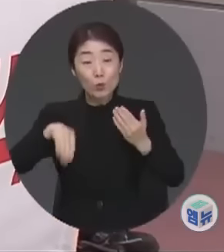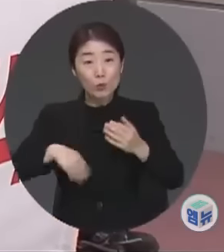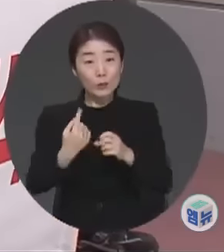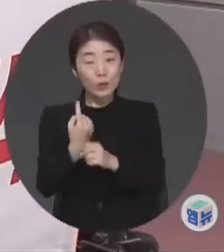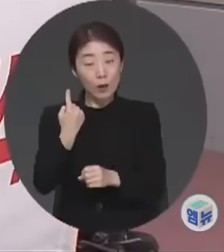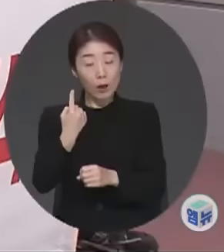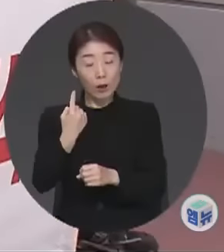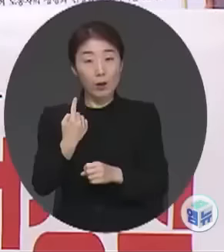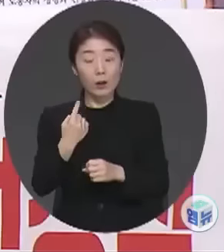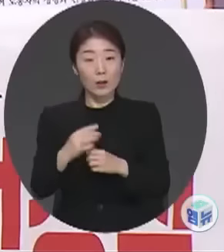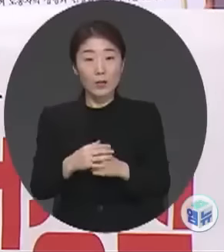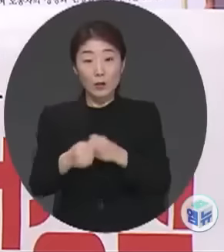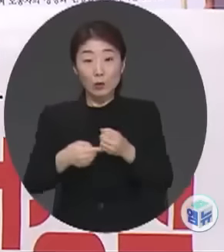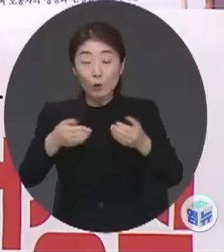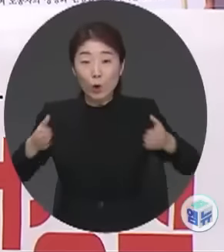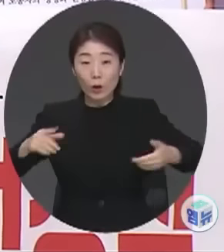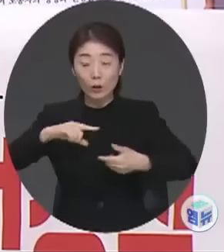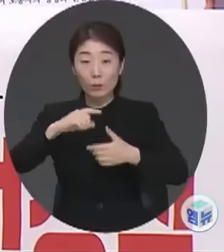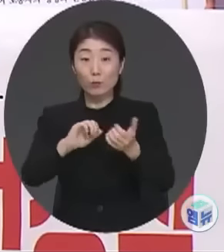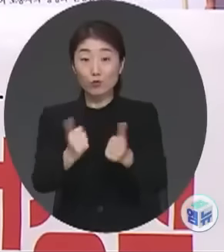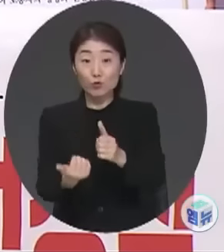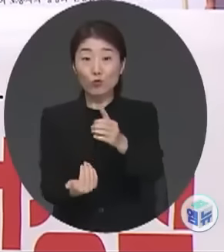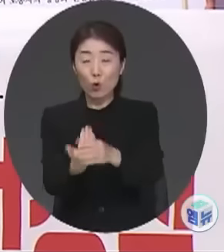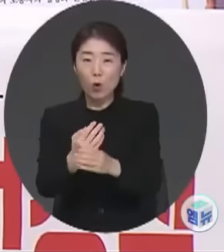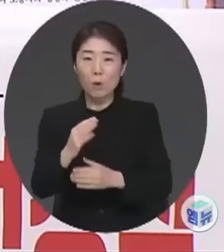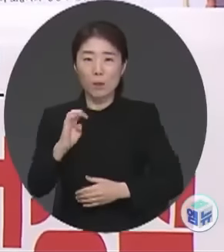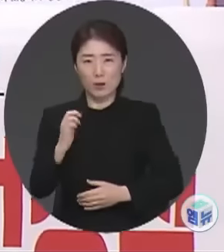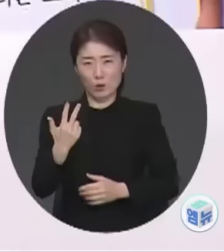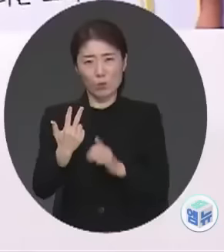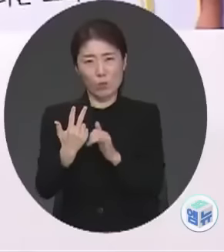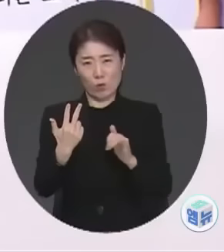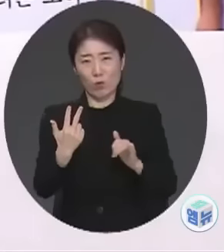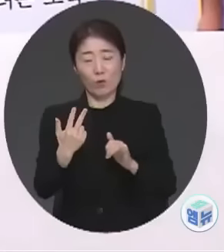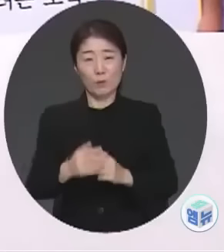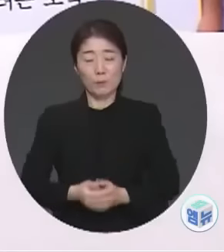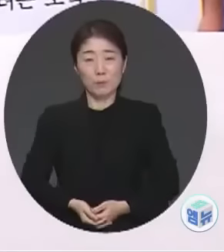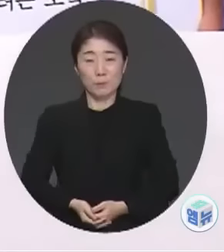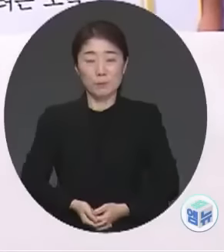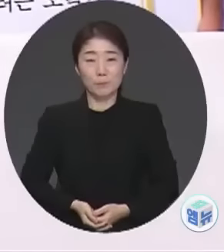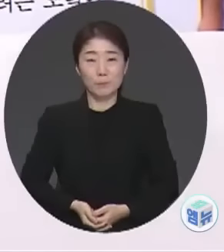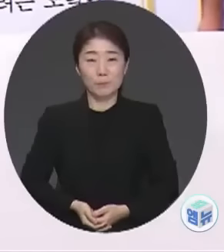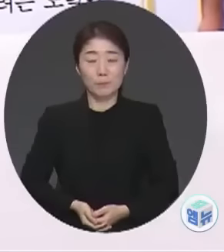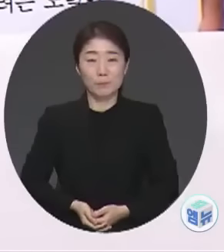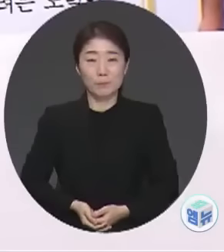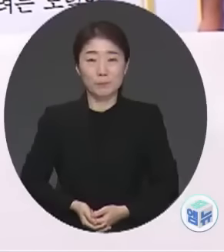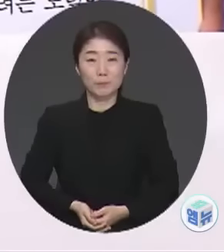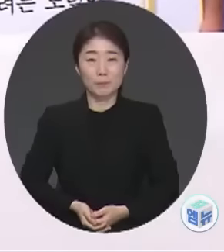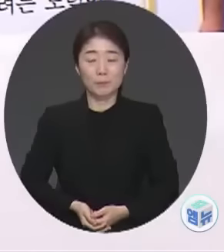동안 경남에서 숨진 노동자만 모두 47명입니다. MBC 뉴스 이선영입니다.